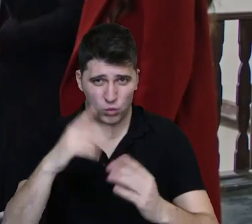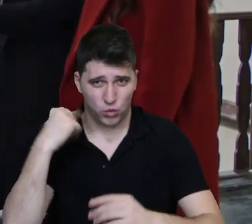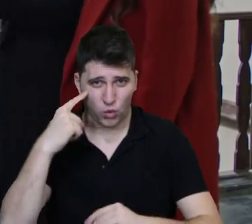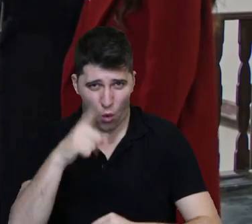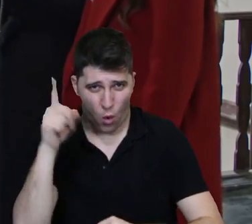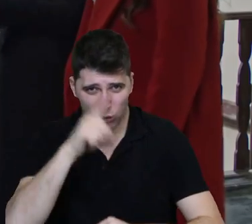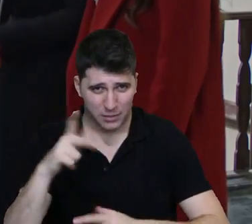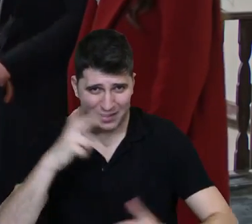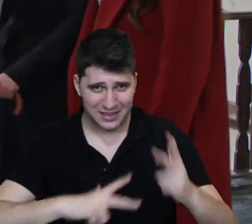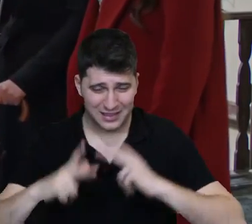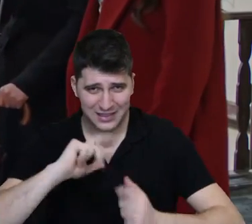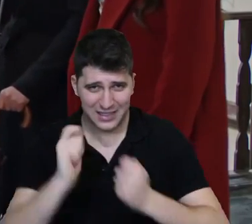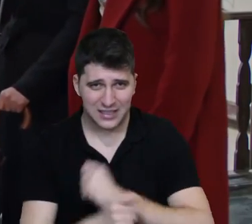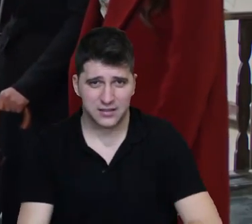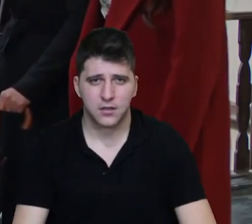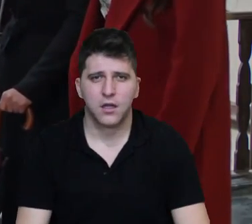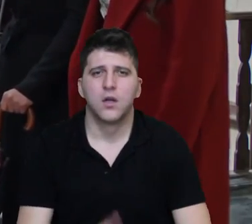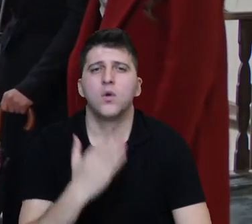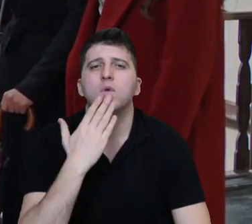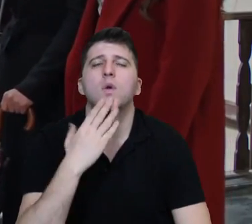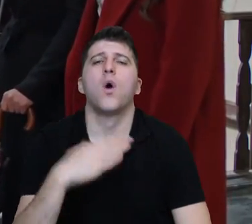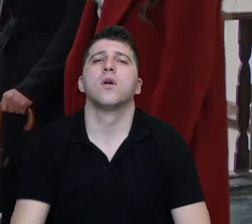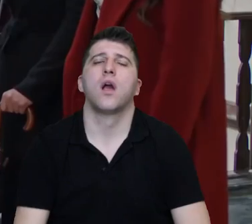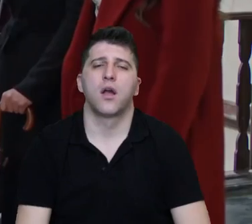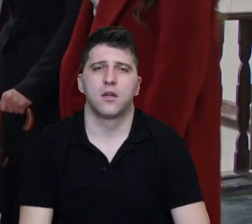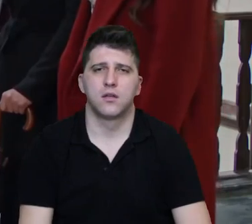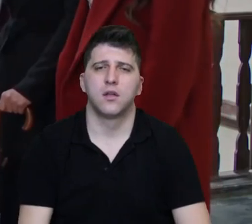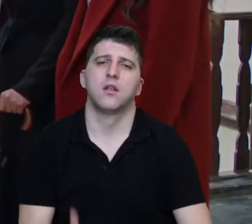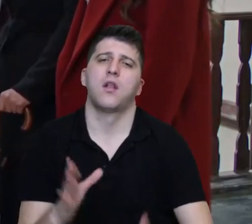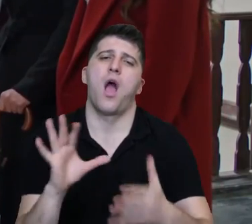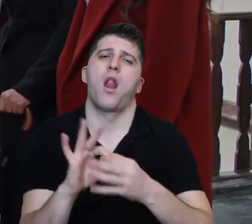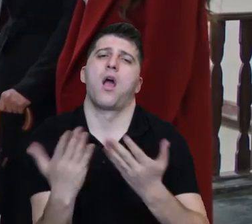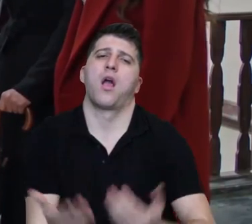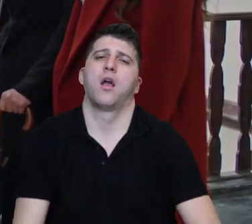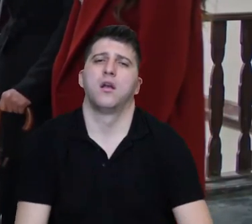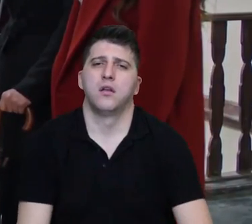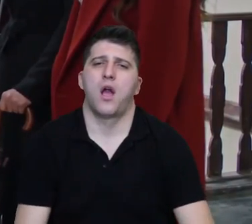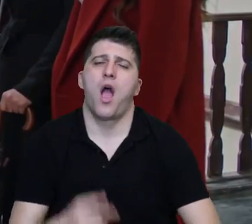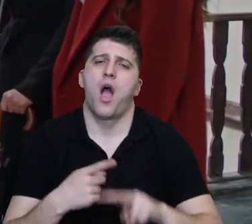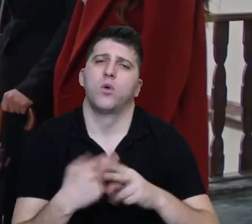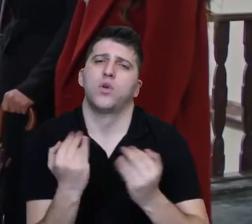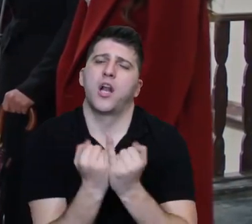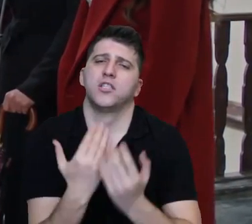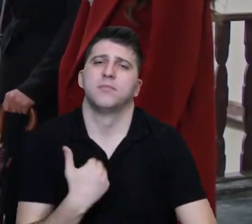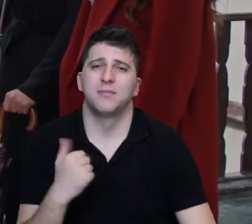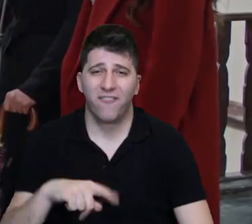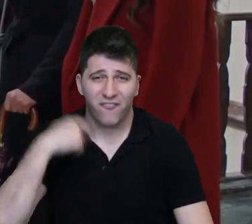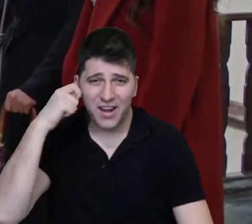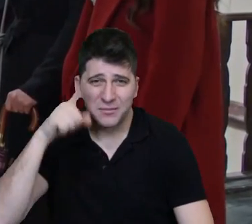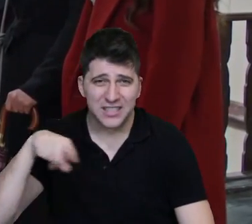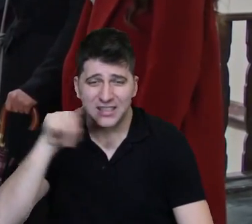Ha. O yüzden mi bu şaklabanlık? Ha, yok ya. Şimdi ne alakası var Aysu bacım? Şimdi